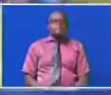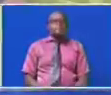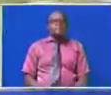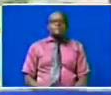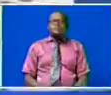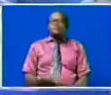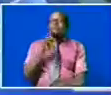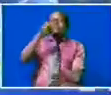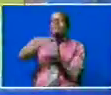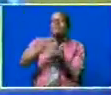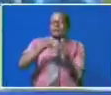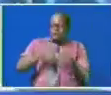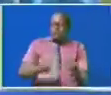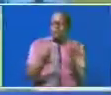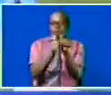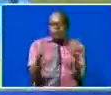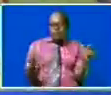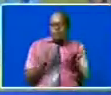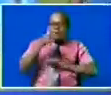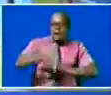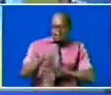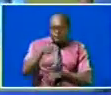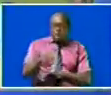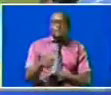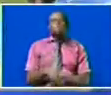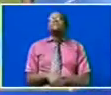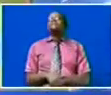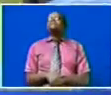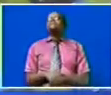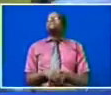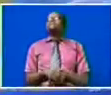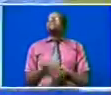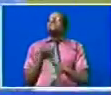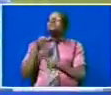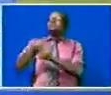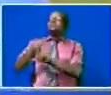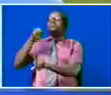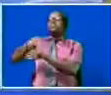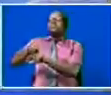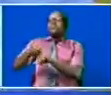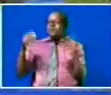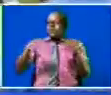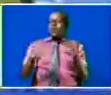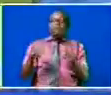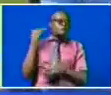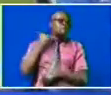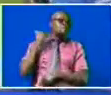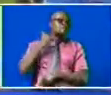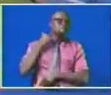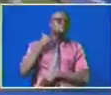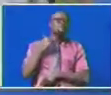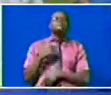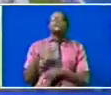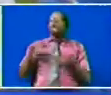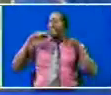Ni kesi inayofuatiliwa kwa karibu baada ya tukio la Timothy Muriuki kushambuliwa hadharani na kundi la wahuni kwenye hoteli